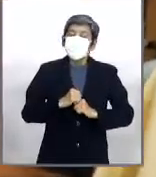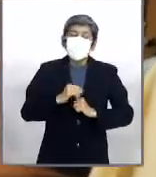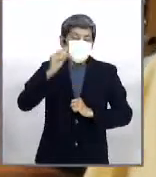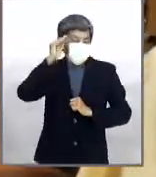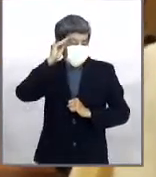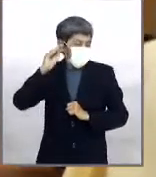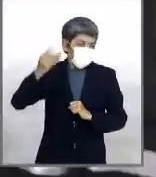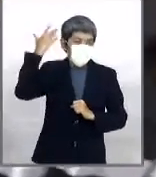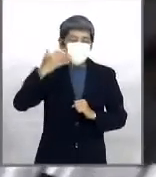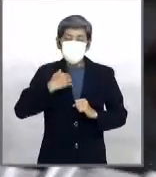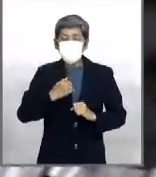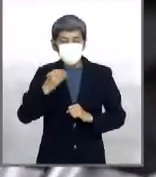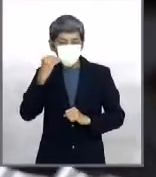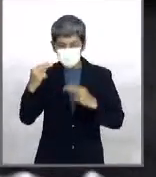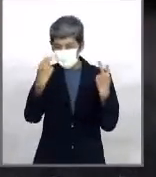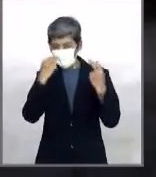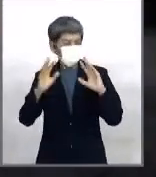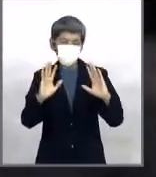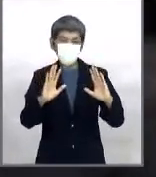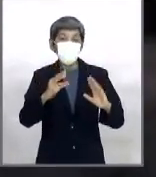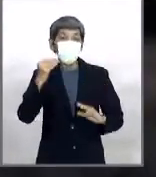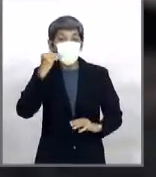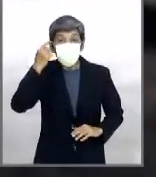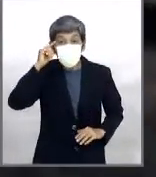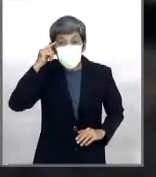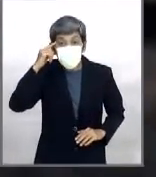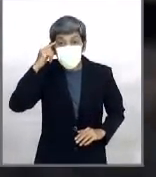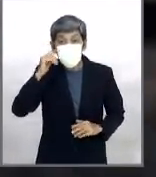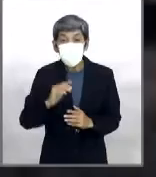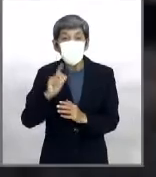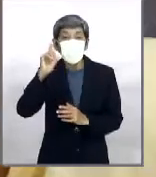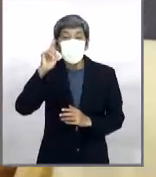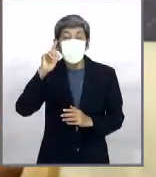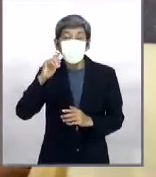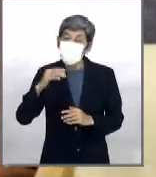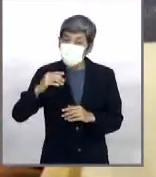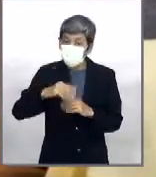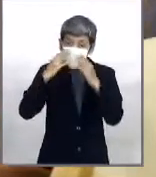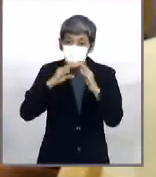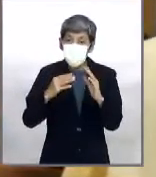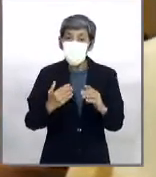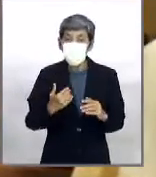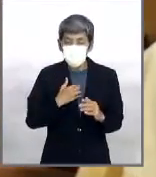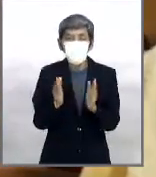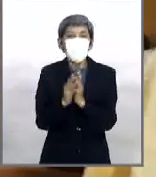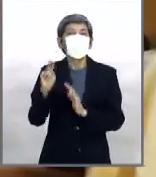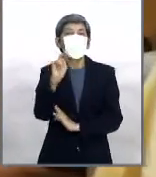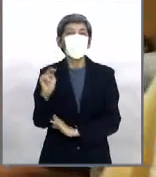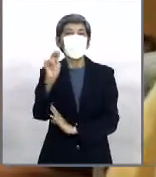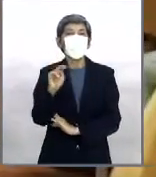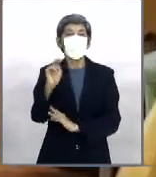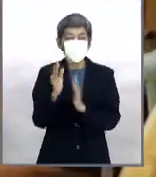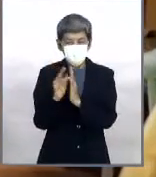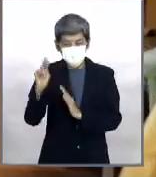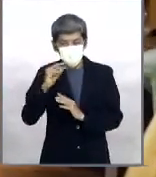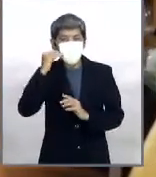ดใสเพื่อไม่ให้ที่บ้านรู ้ที่บ้านไม่รู้เรื่องนี้หรอพี ่คุณแม ่พี่มาอยู่กรุงเทพคนเดียวหรออ ยู่กับน้าสาว